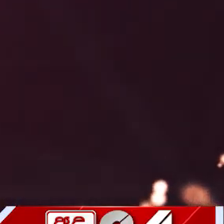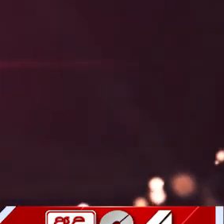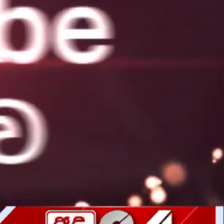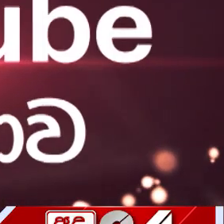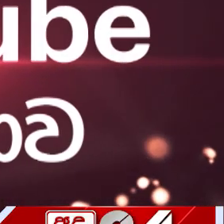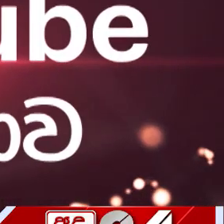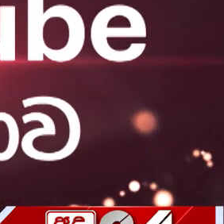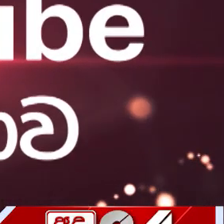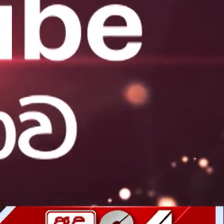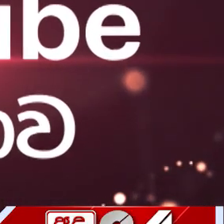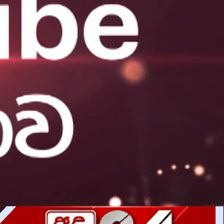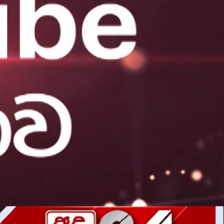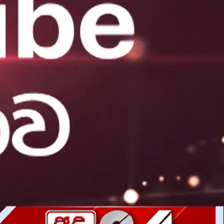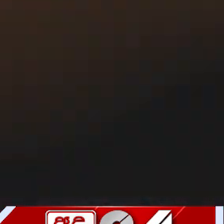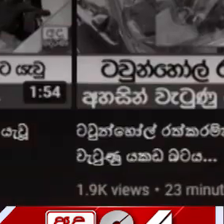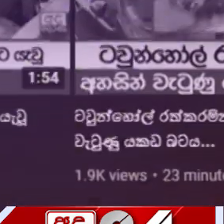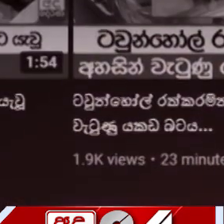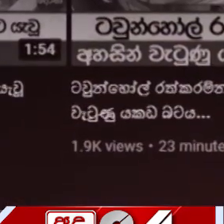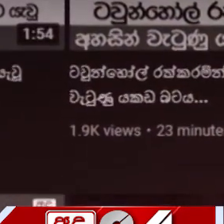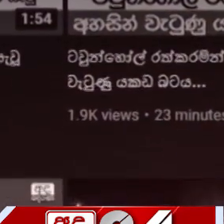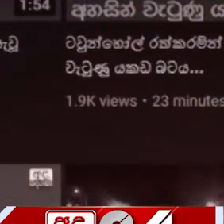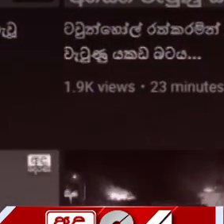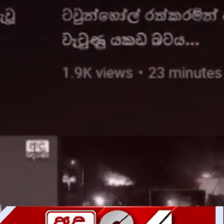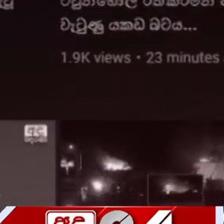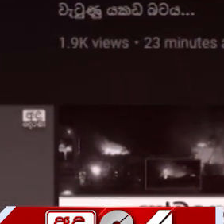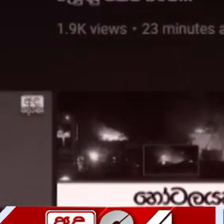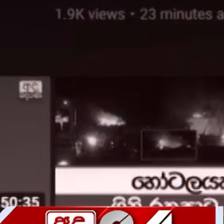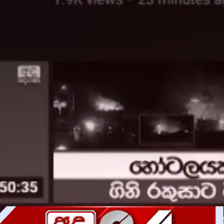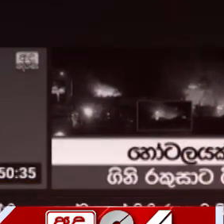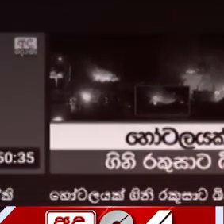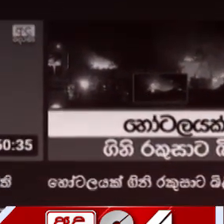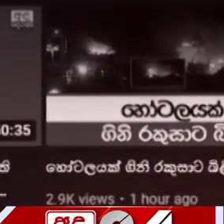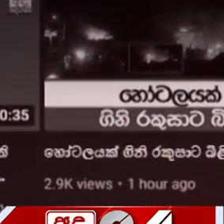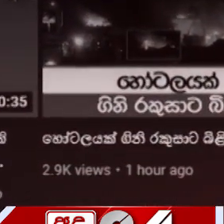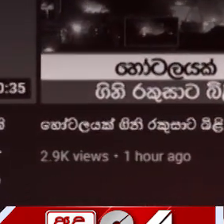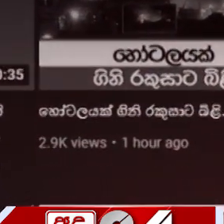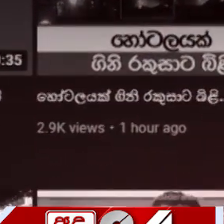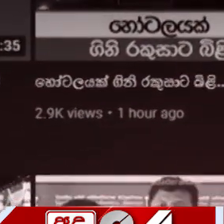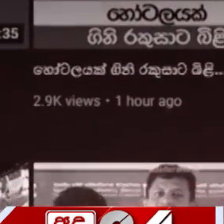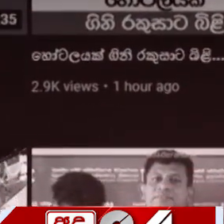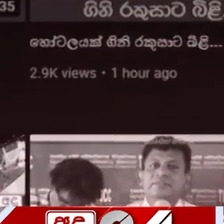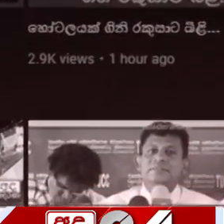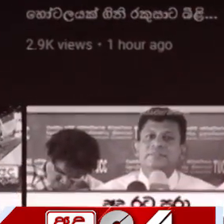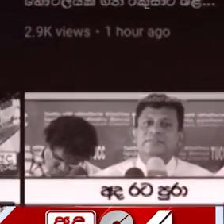අද දෙරණ YouTube නාලිකාව YouTube අද දෙරණ දැන්ම subscribe කරන්න.